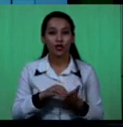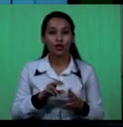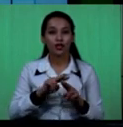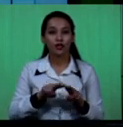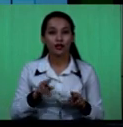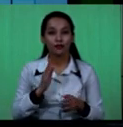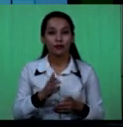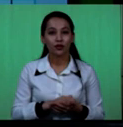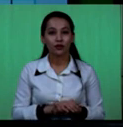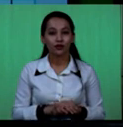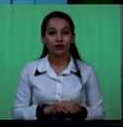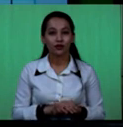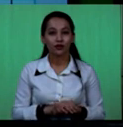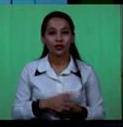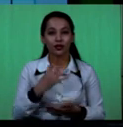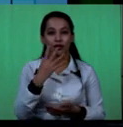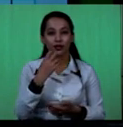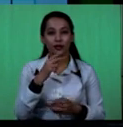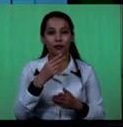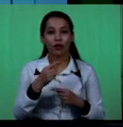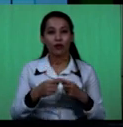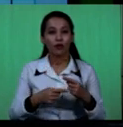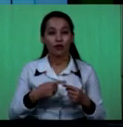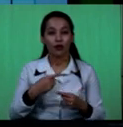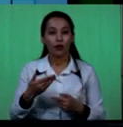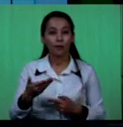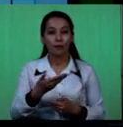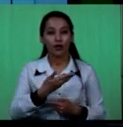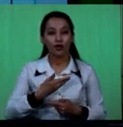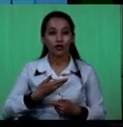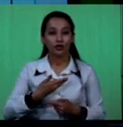bo'ladi. Mana ushbu rasmlar orqali biz